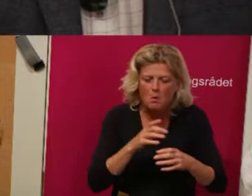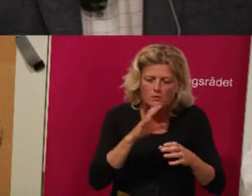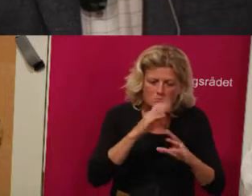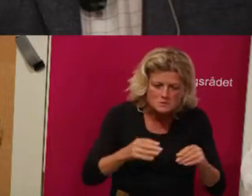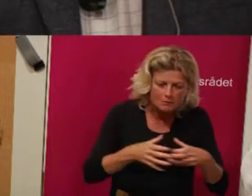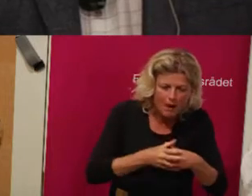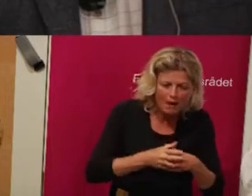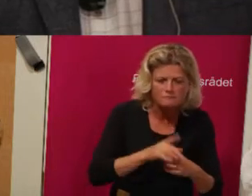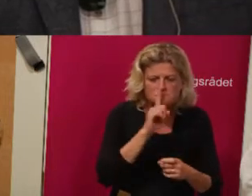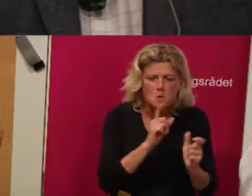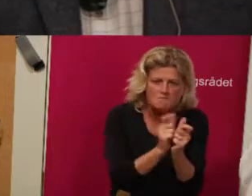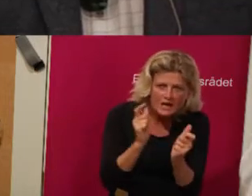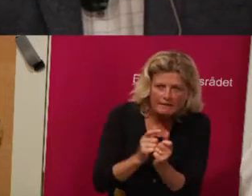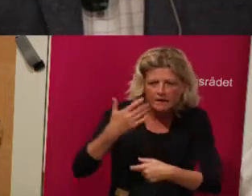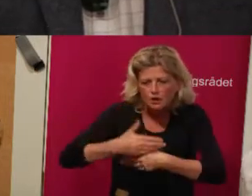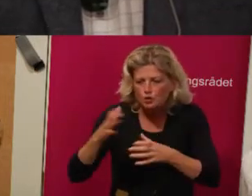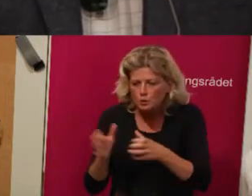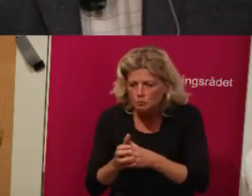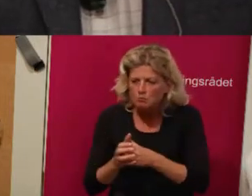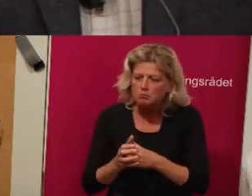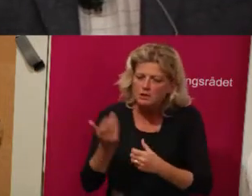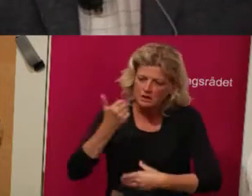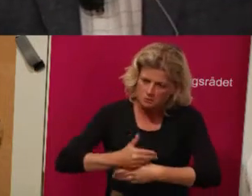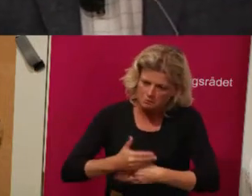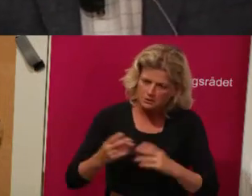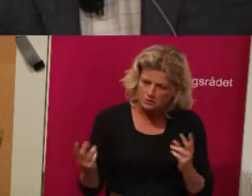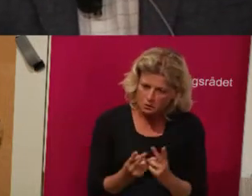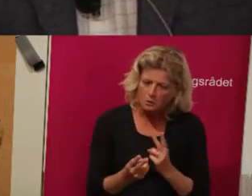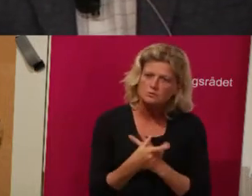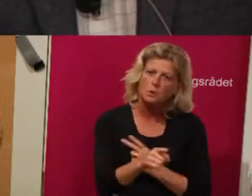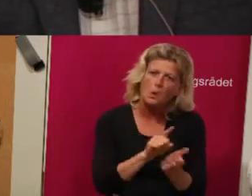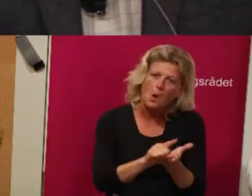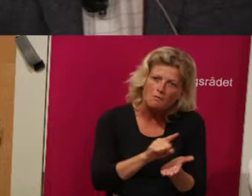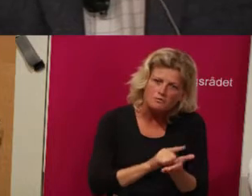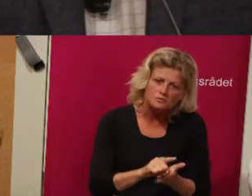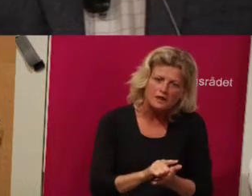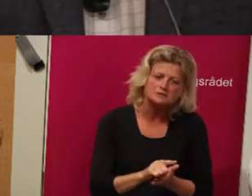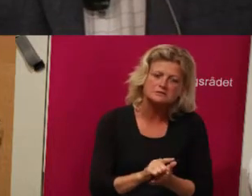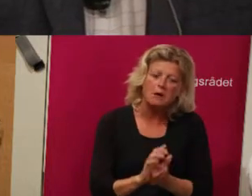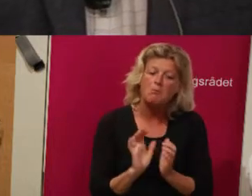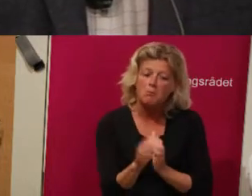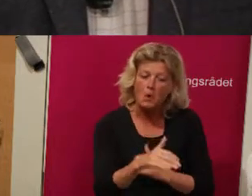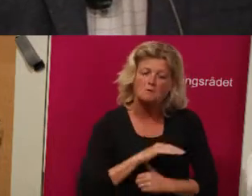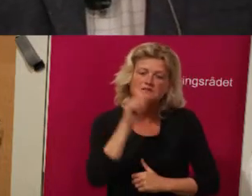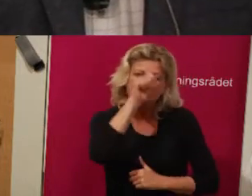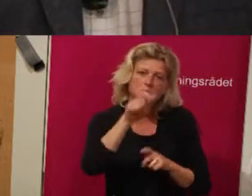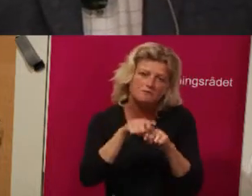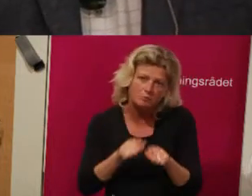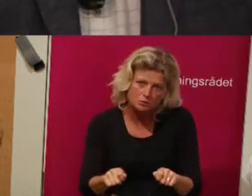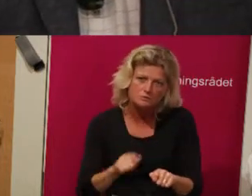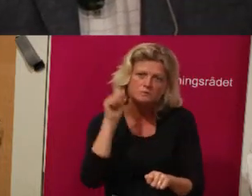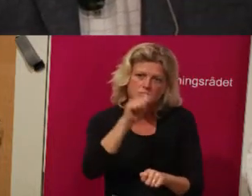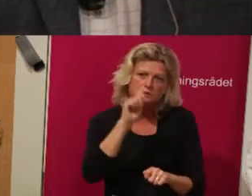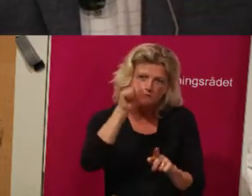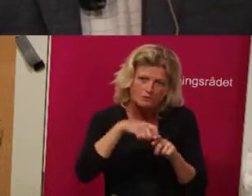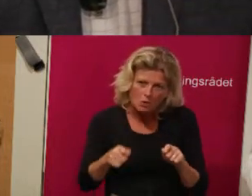små föreningar och små teatergrupper kan företräda ägs väldigt ofta rent praktiskt av studieförbund. Det är studieförbunden som bistår